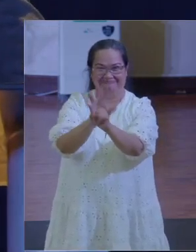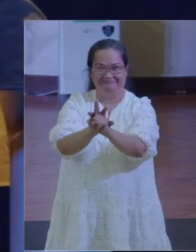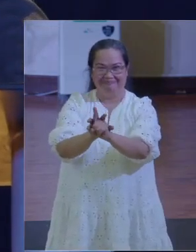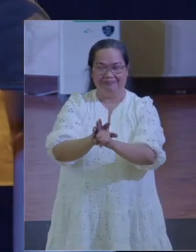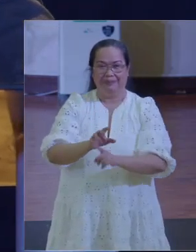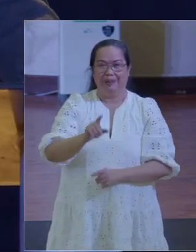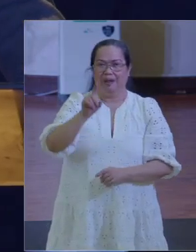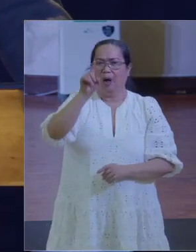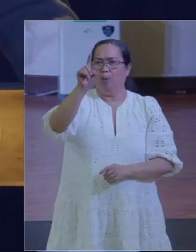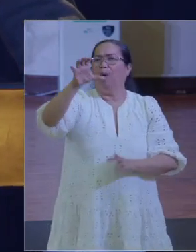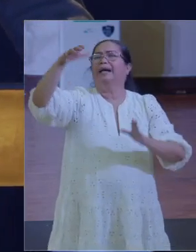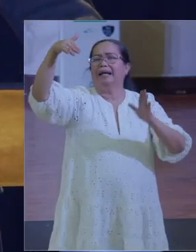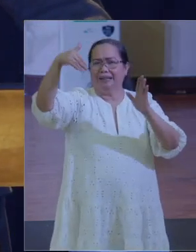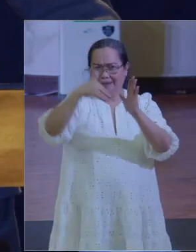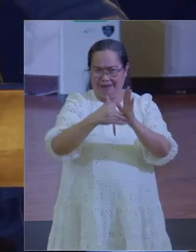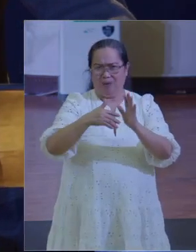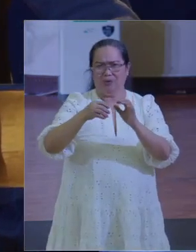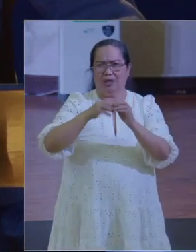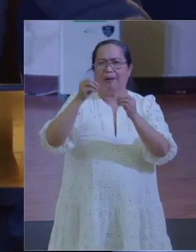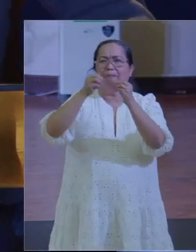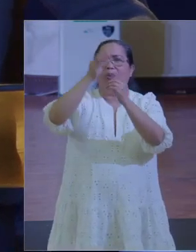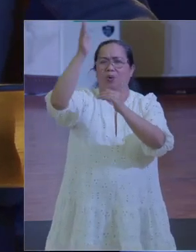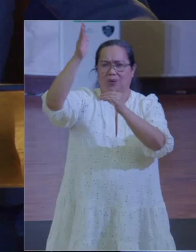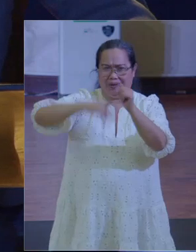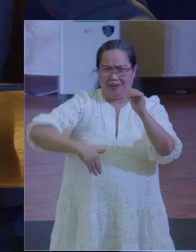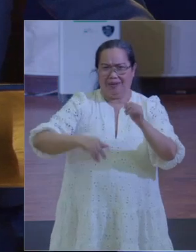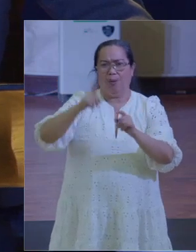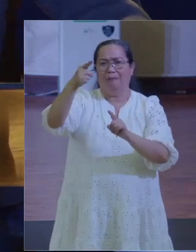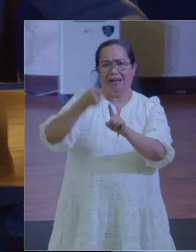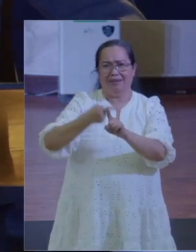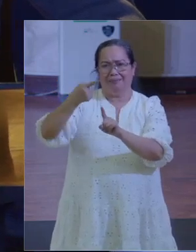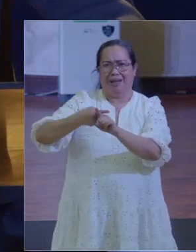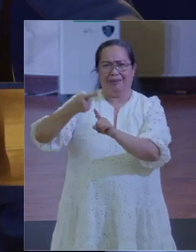hundreds of thousands ang sweldo buwan-buwan.